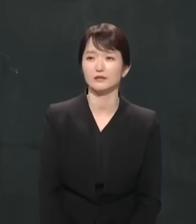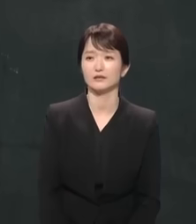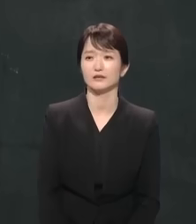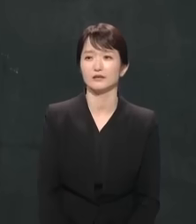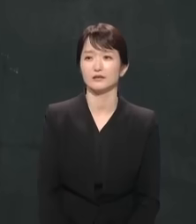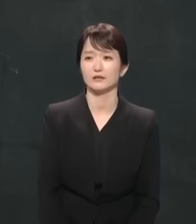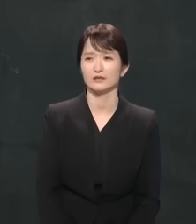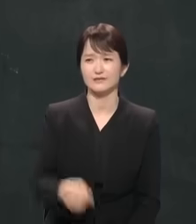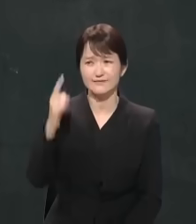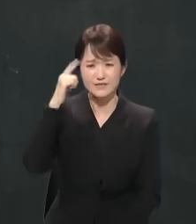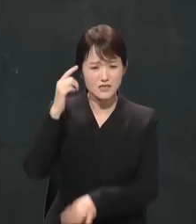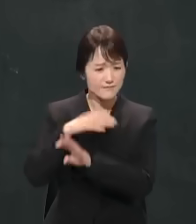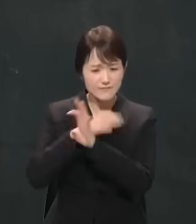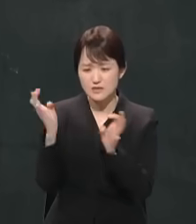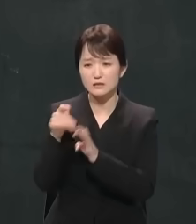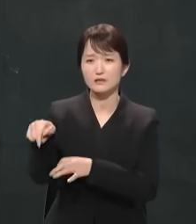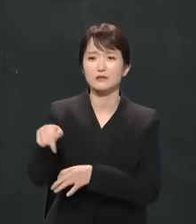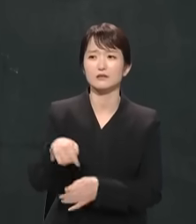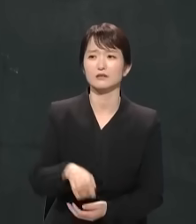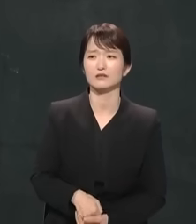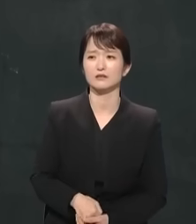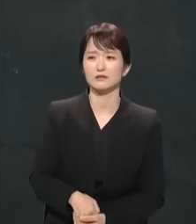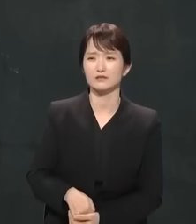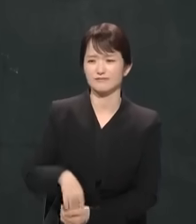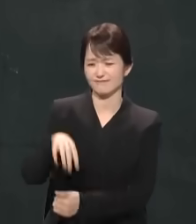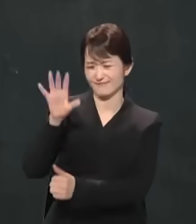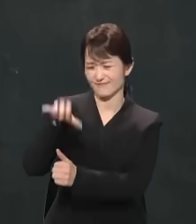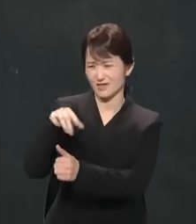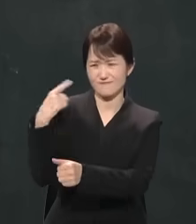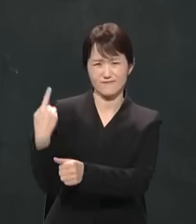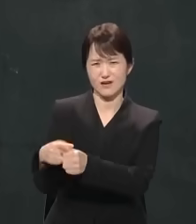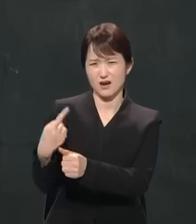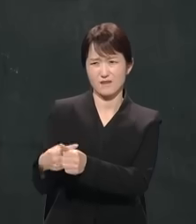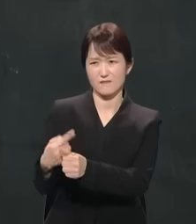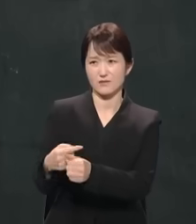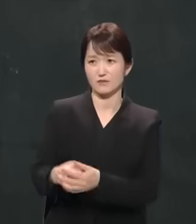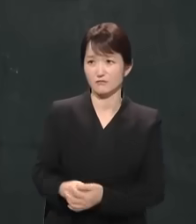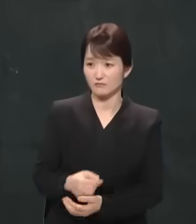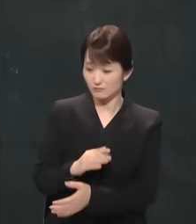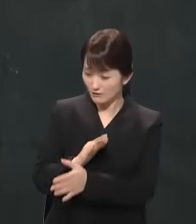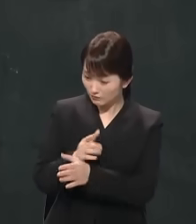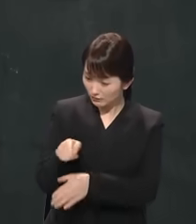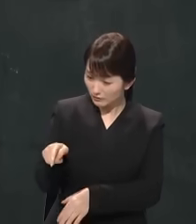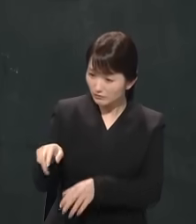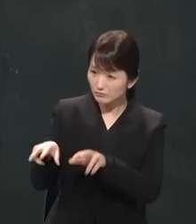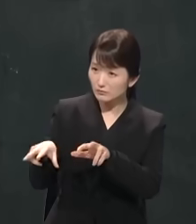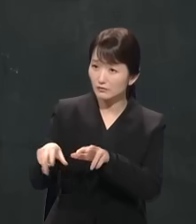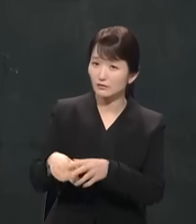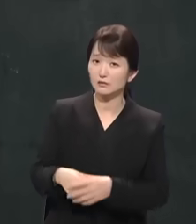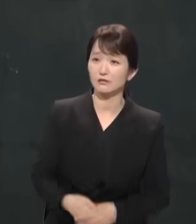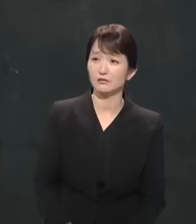정님 자 신 장난하 지금